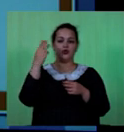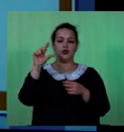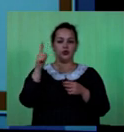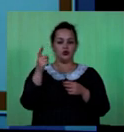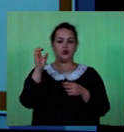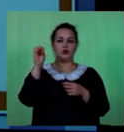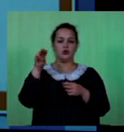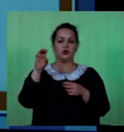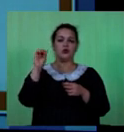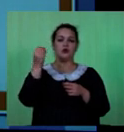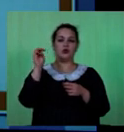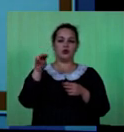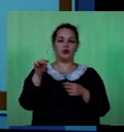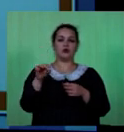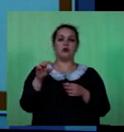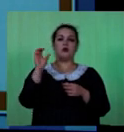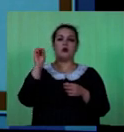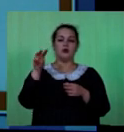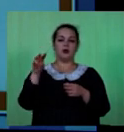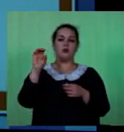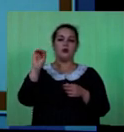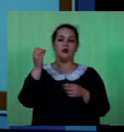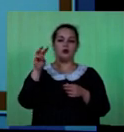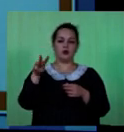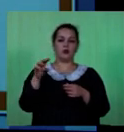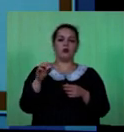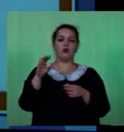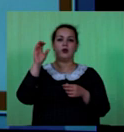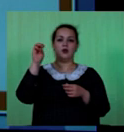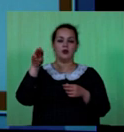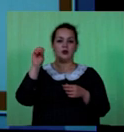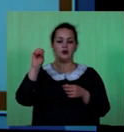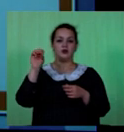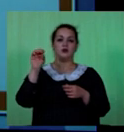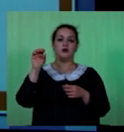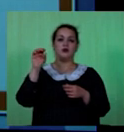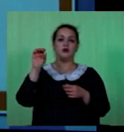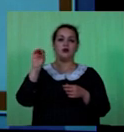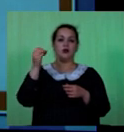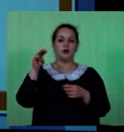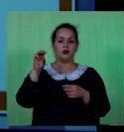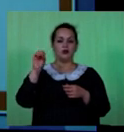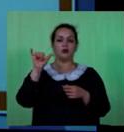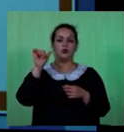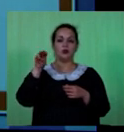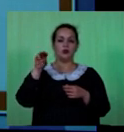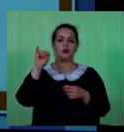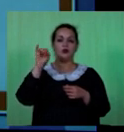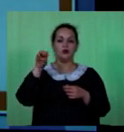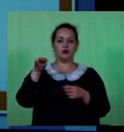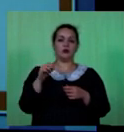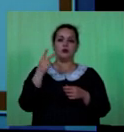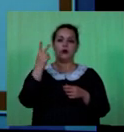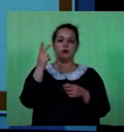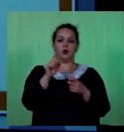«ед», «йод», «ем», «ём», «ете», «йоте», «ут», «ют». Ко второму